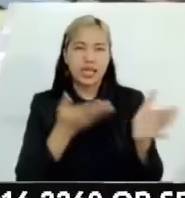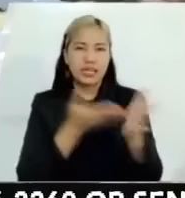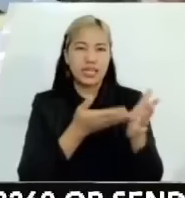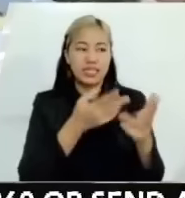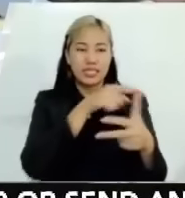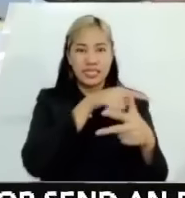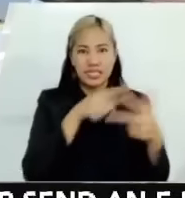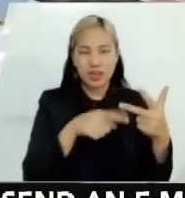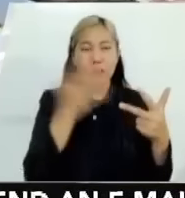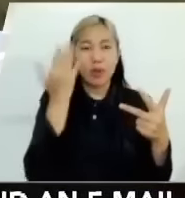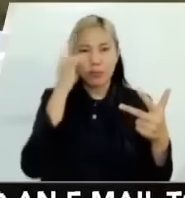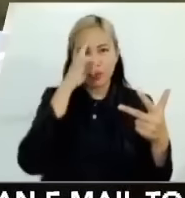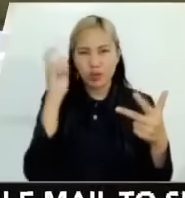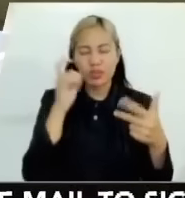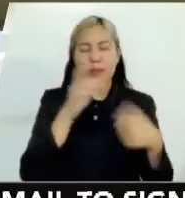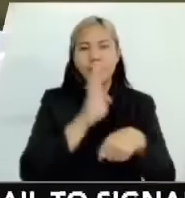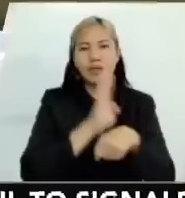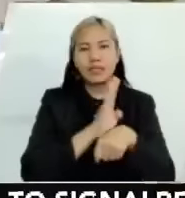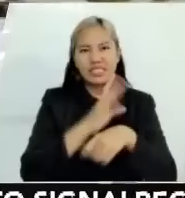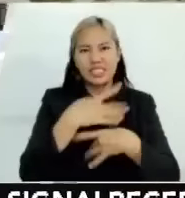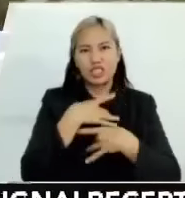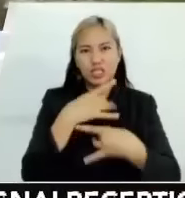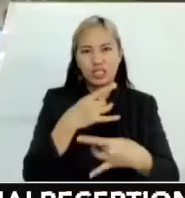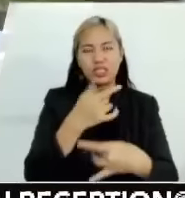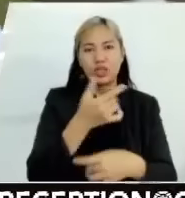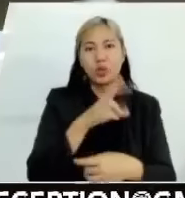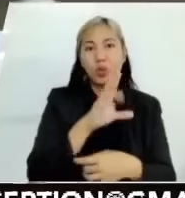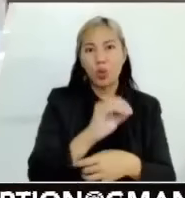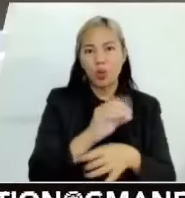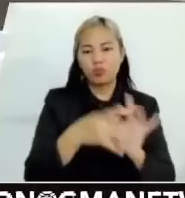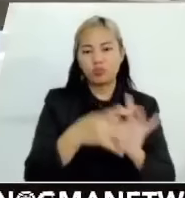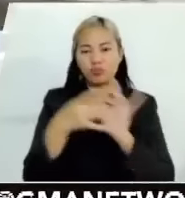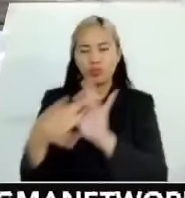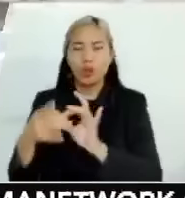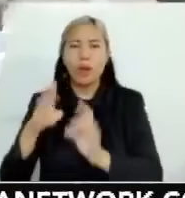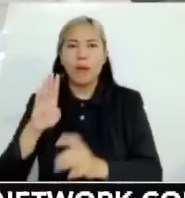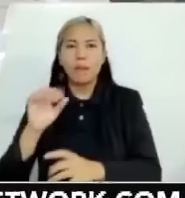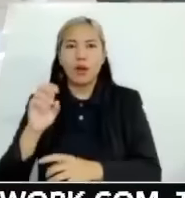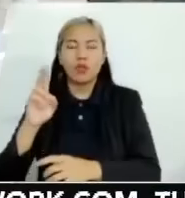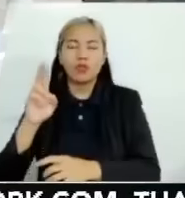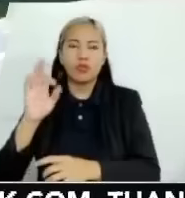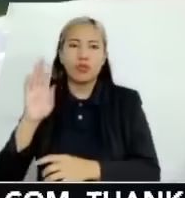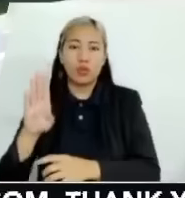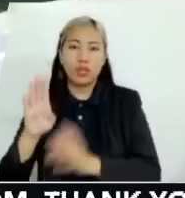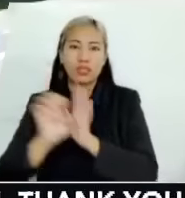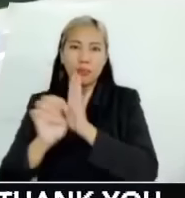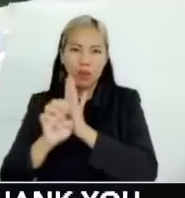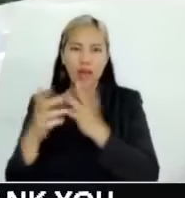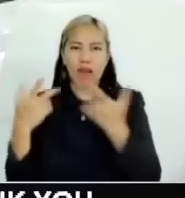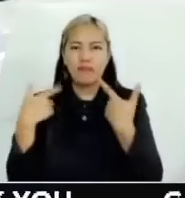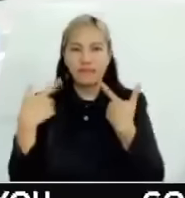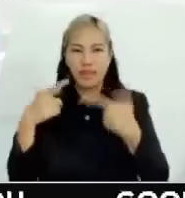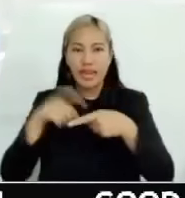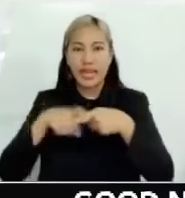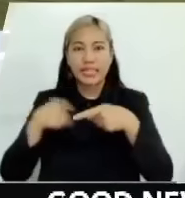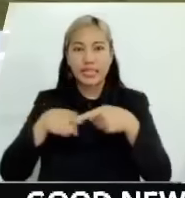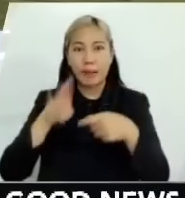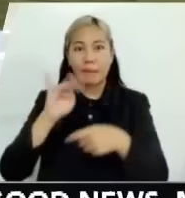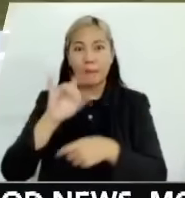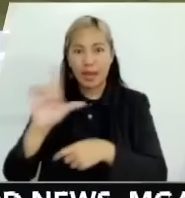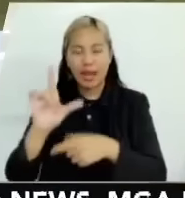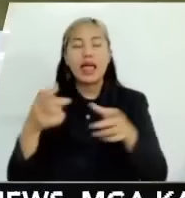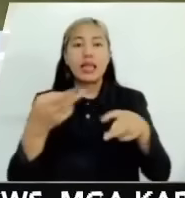sa Baupu gaya ng electric bill kung saan nakalagay ang pangalan ng alkalde. Kinukuha ng GMA Integrated News ang reaksyon